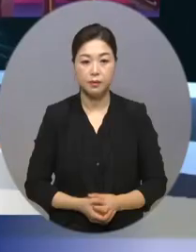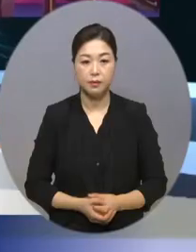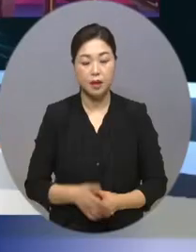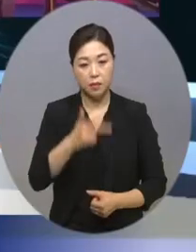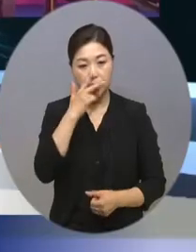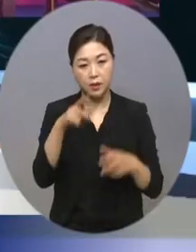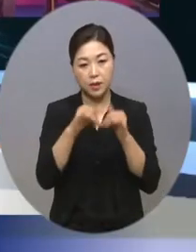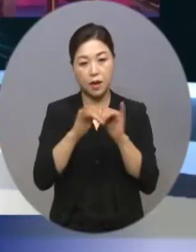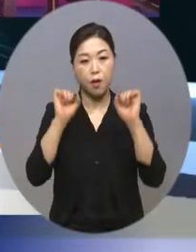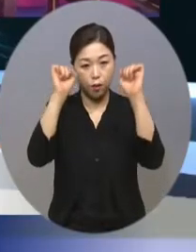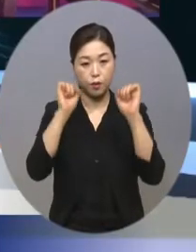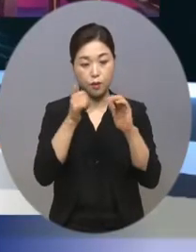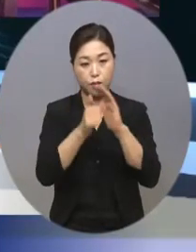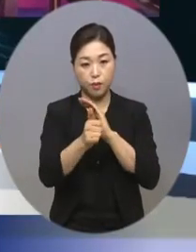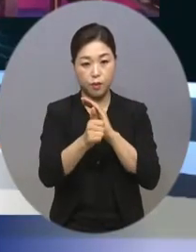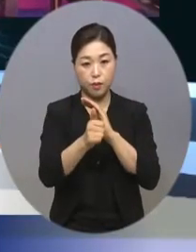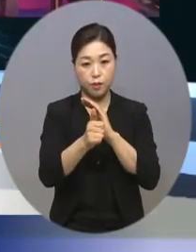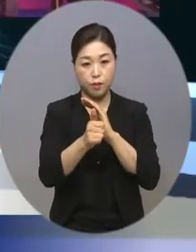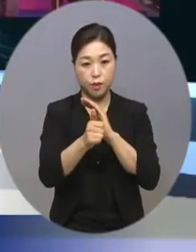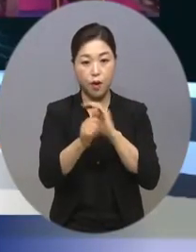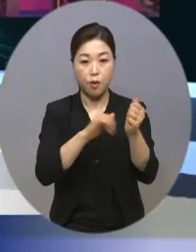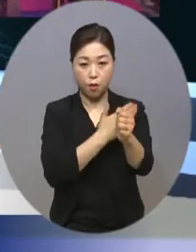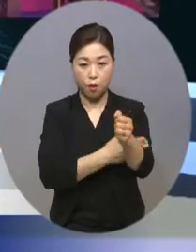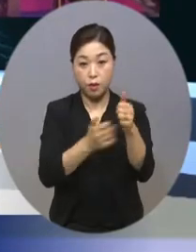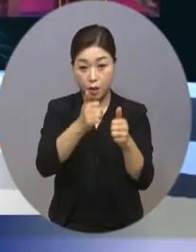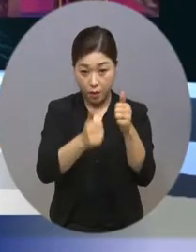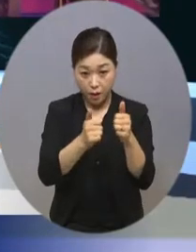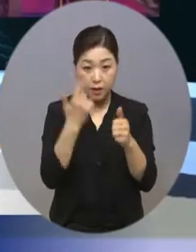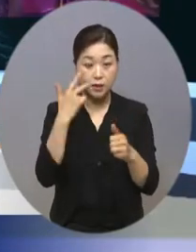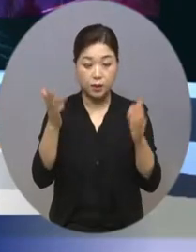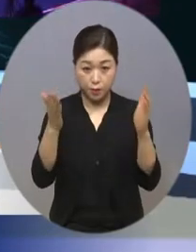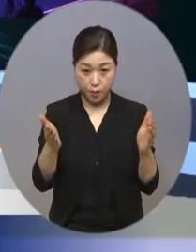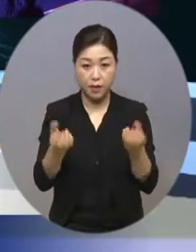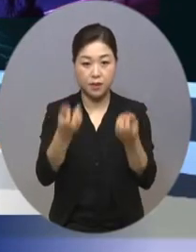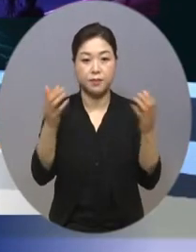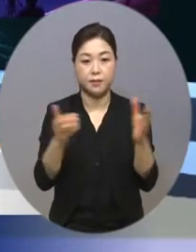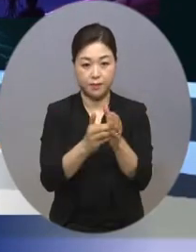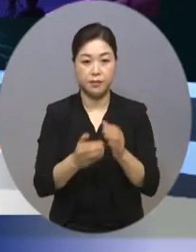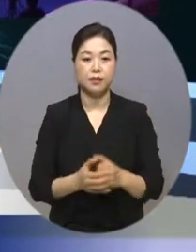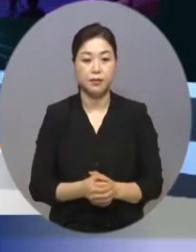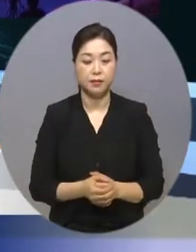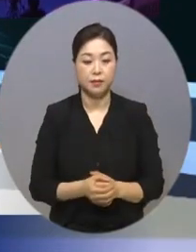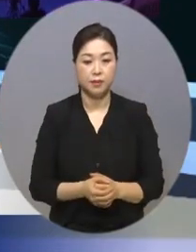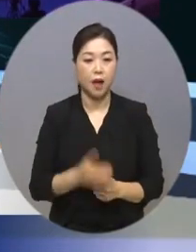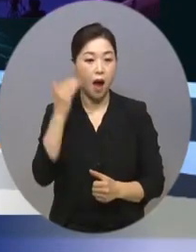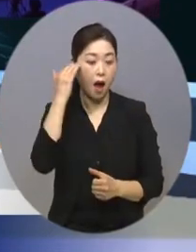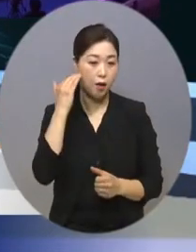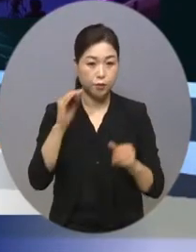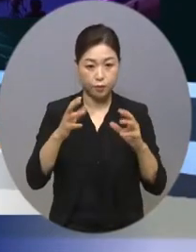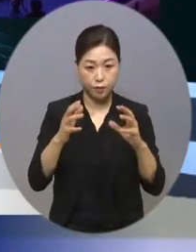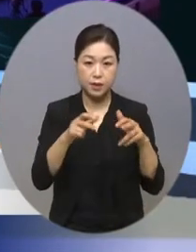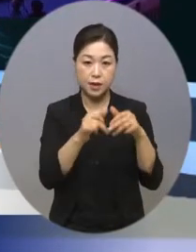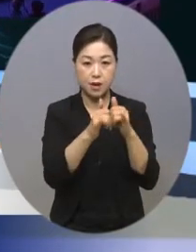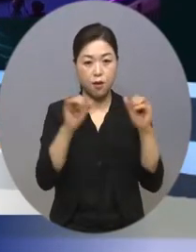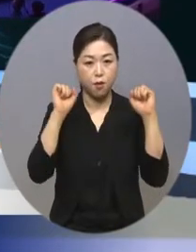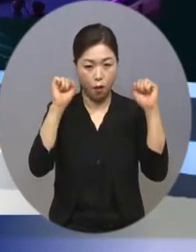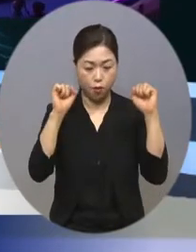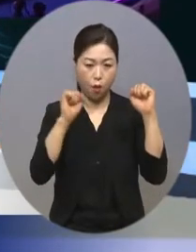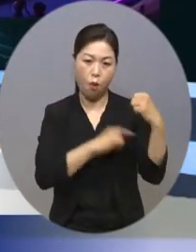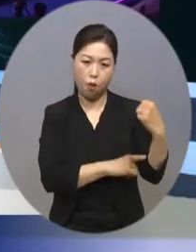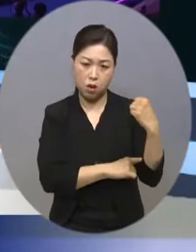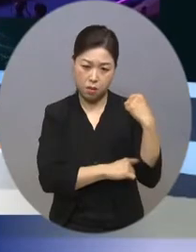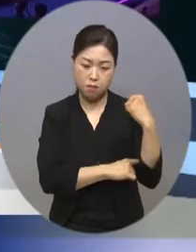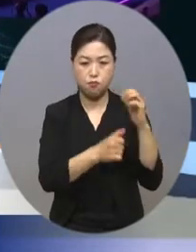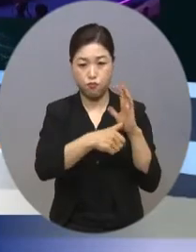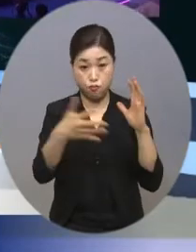평택 장애인 역도 선수권대회가 7일간의 열전을 마무리했습니다. 우리나라는 한때 장애인 역도 강국으로